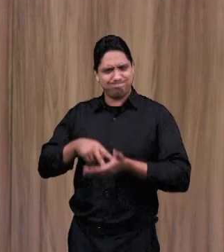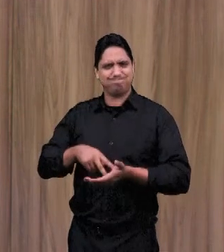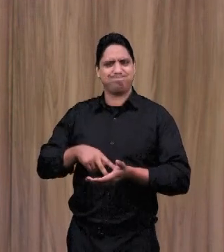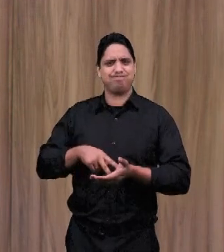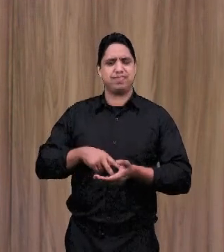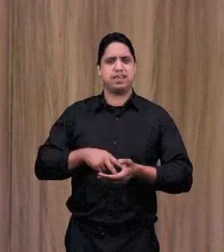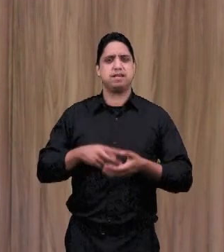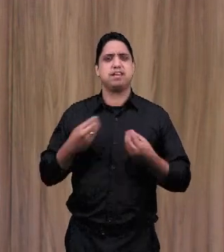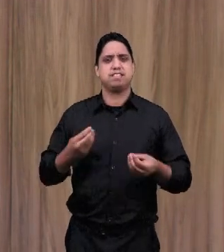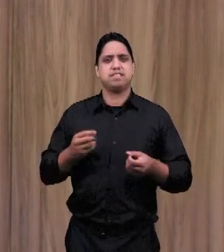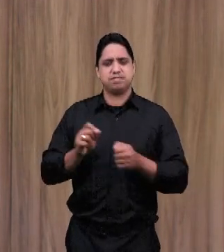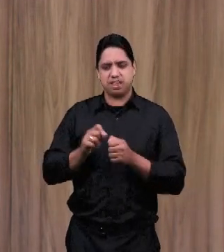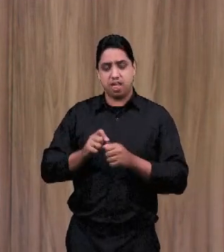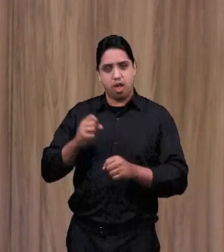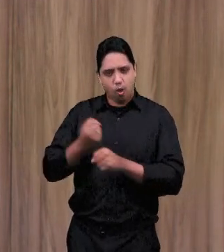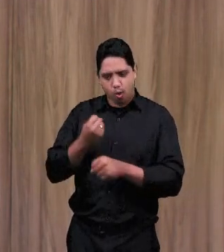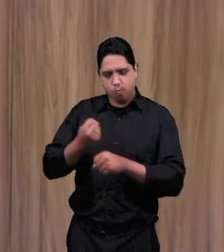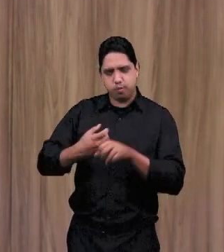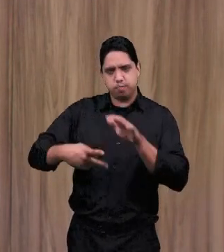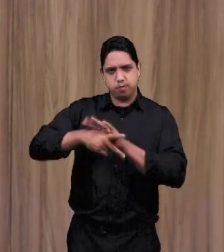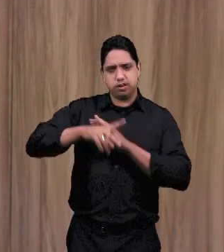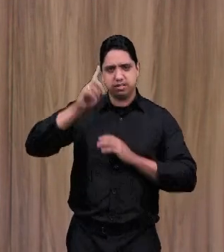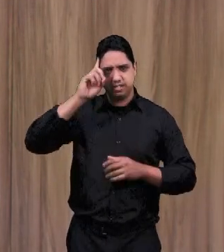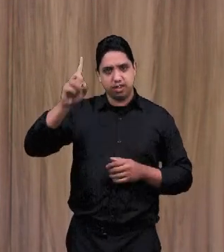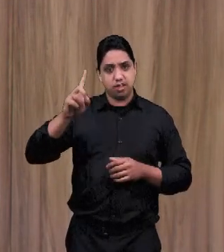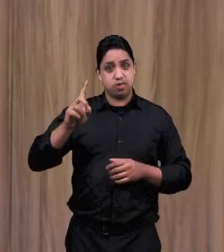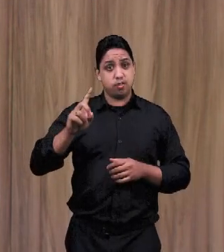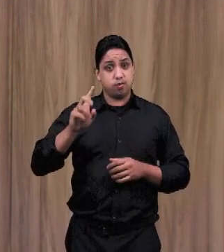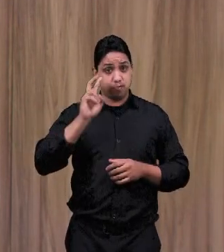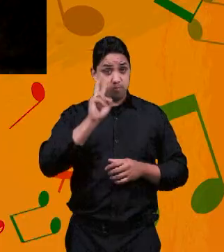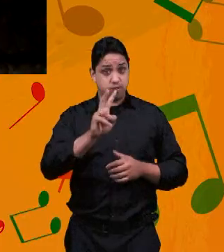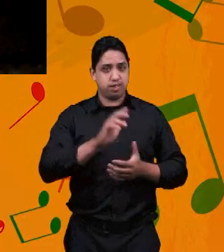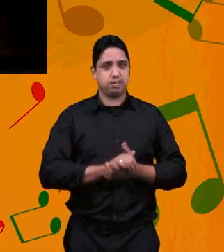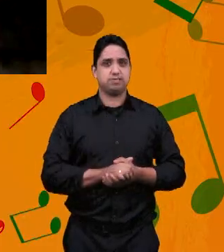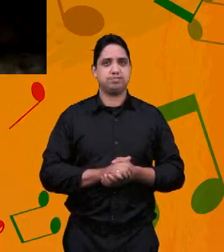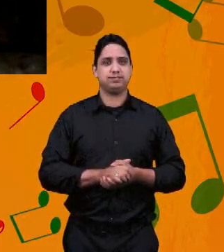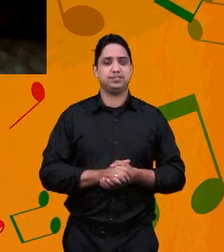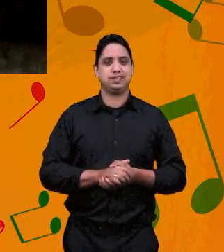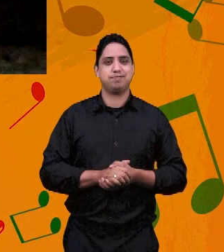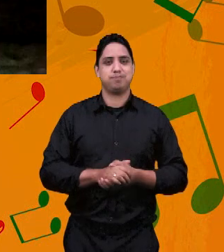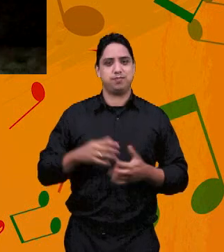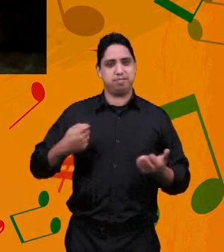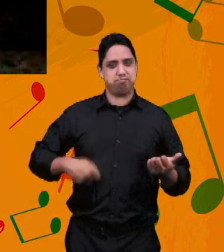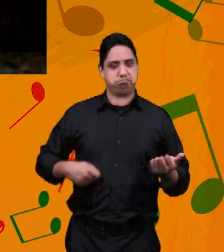dans la réalisation de l'œuvre du Seigneur. Nous allons entendre Alicia.